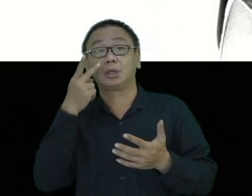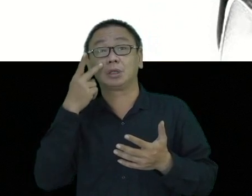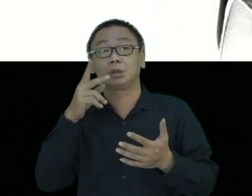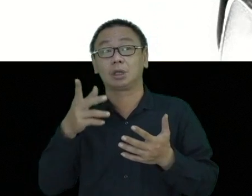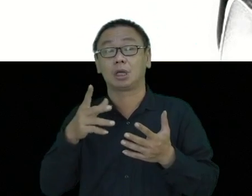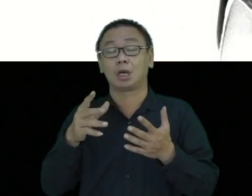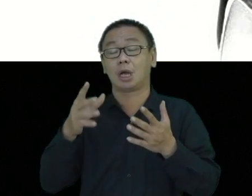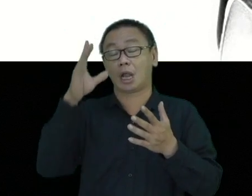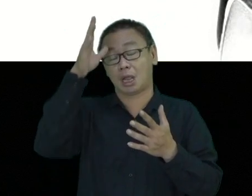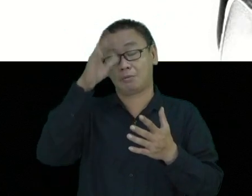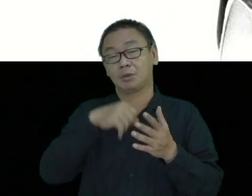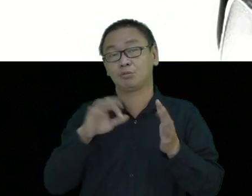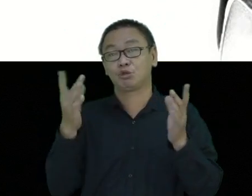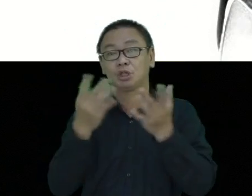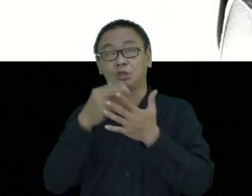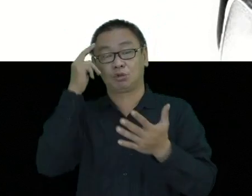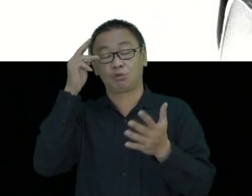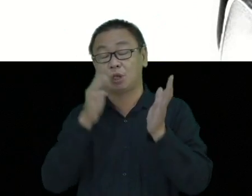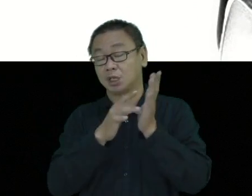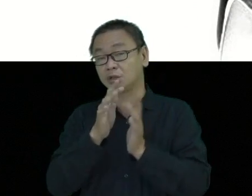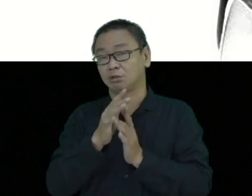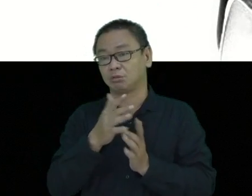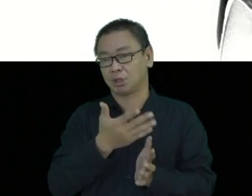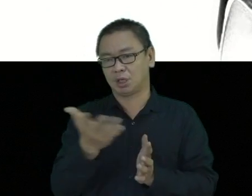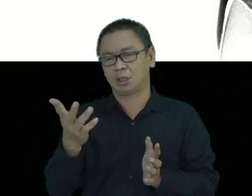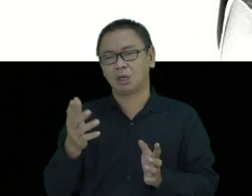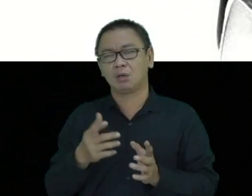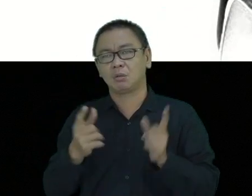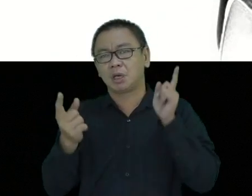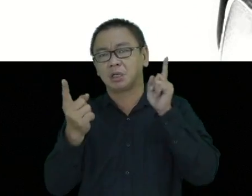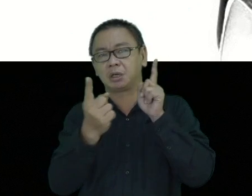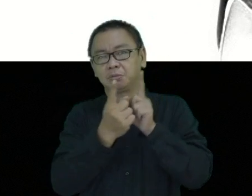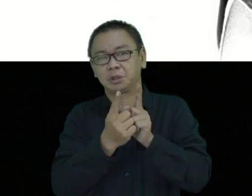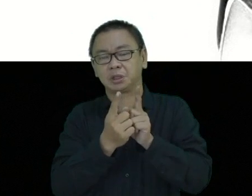Tuhan Yesus. Mereka menghadapi ketakutan, dan ketakutan itu